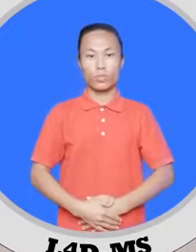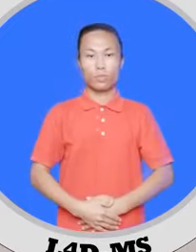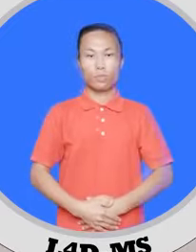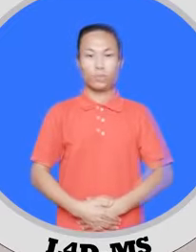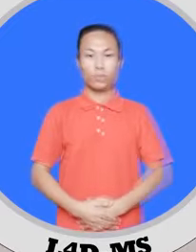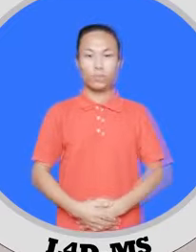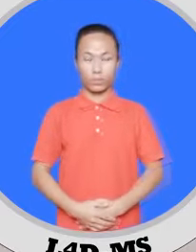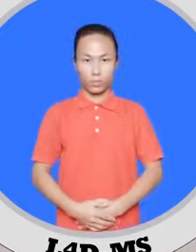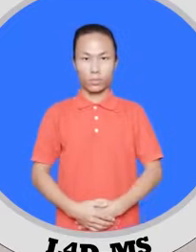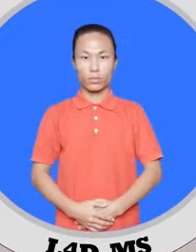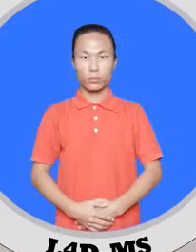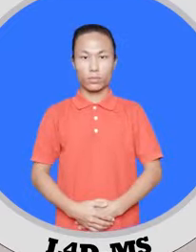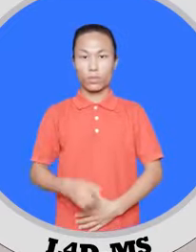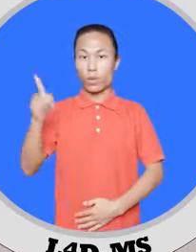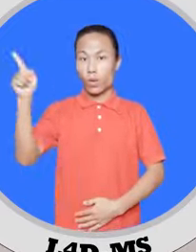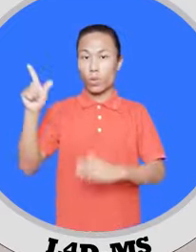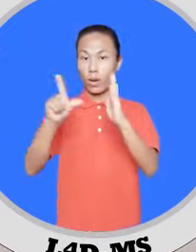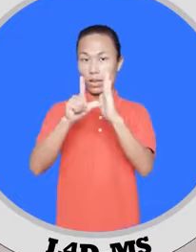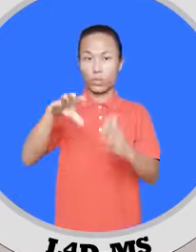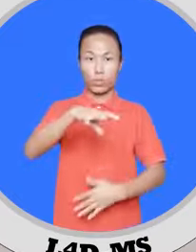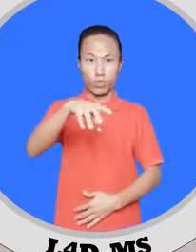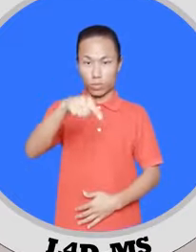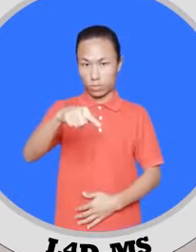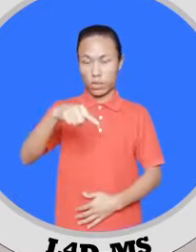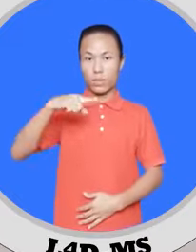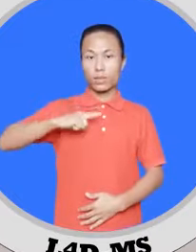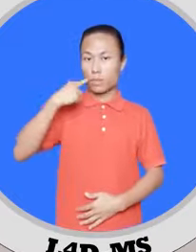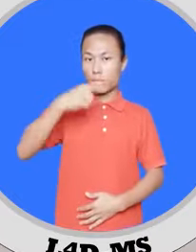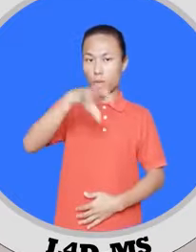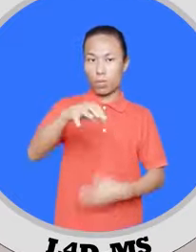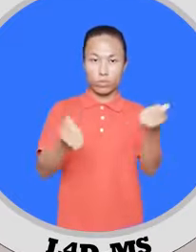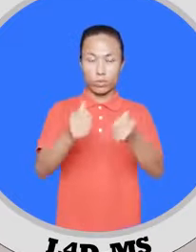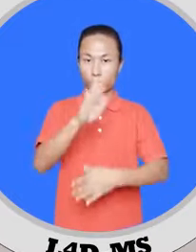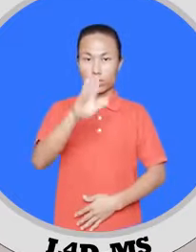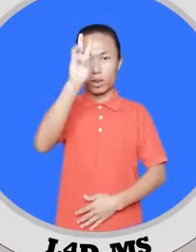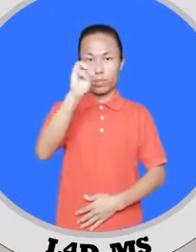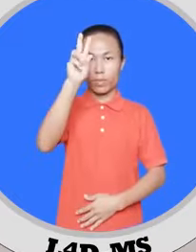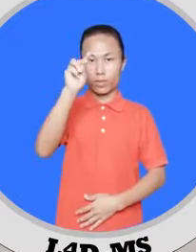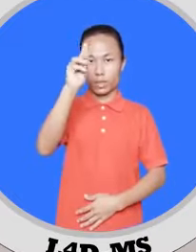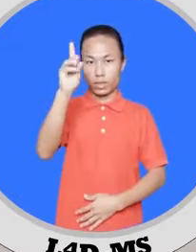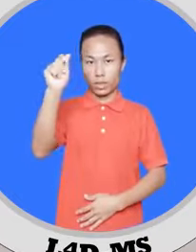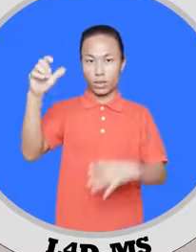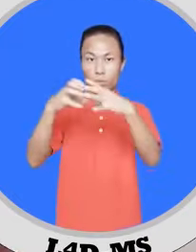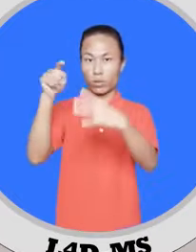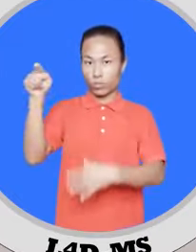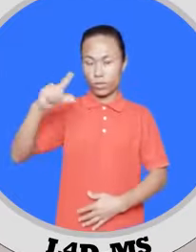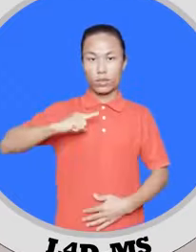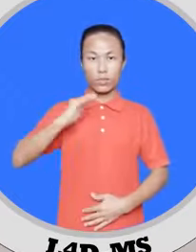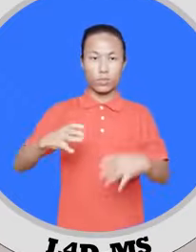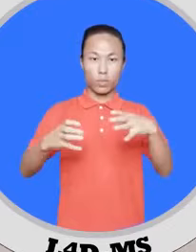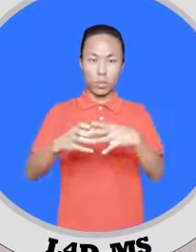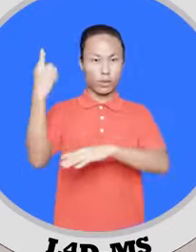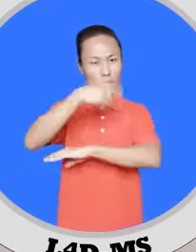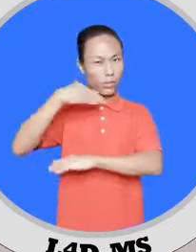ဘီတွေကတနေ့တစ်မျိုးမရိုးရအောင်ကိုအောက်လုံးထိုးတိုက်ခိုက်မှုတွေနဲ့တရင်မှားတွေဖြန့်ချိနေတာပါအခုလည်း